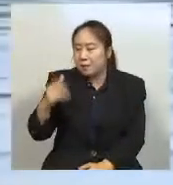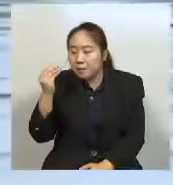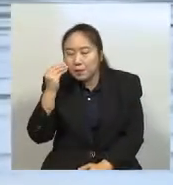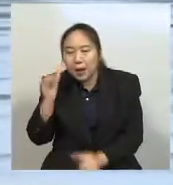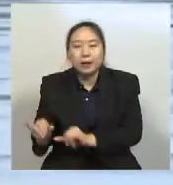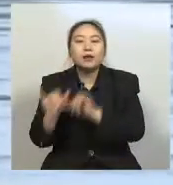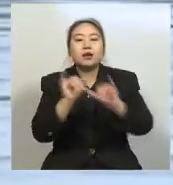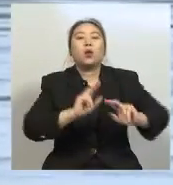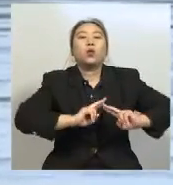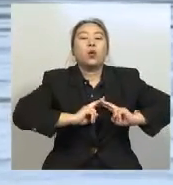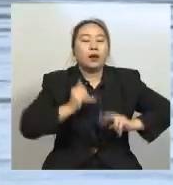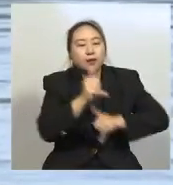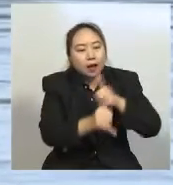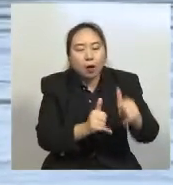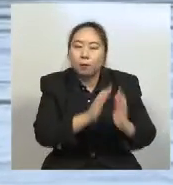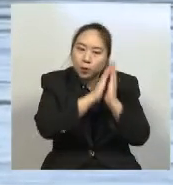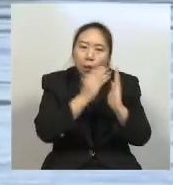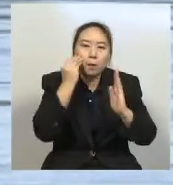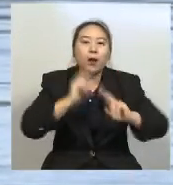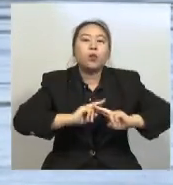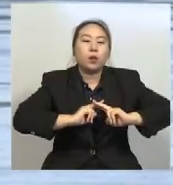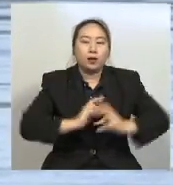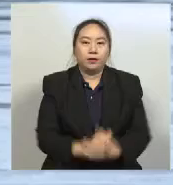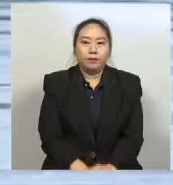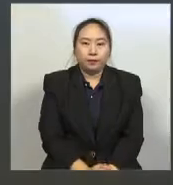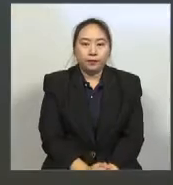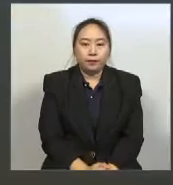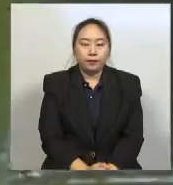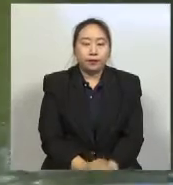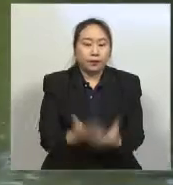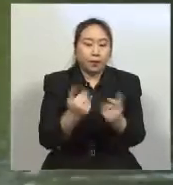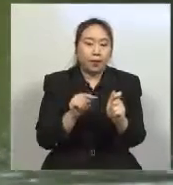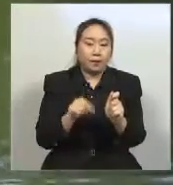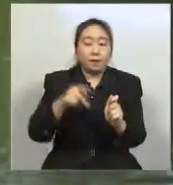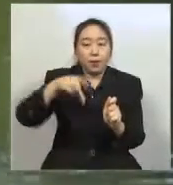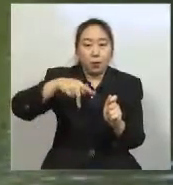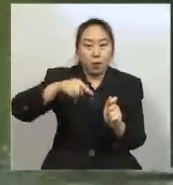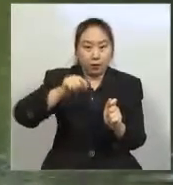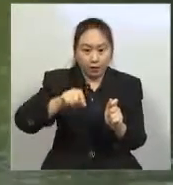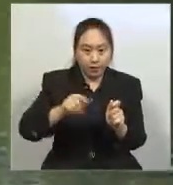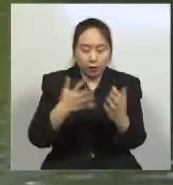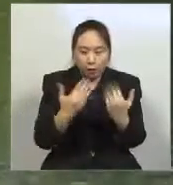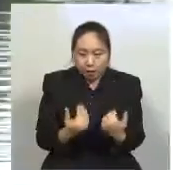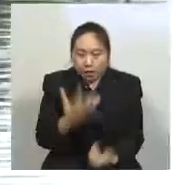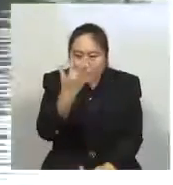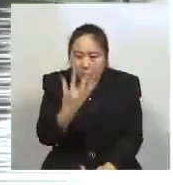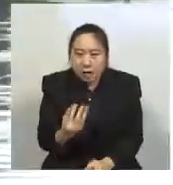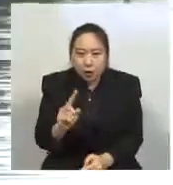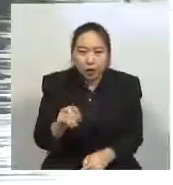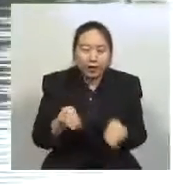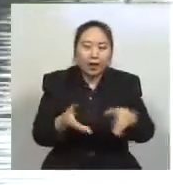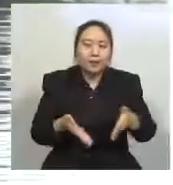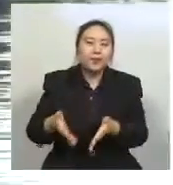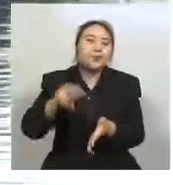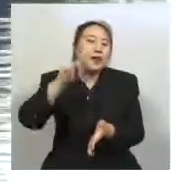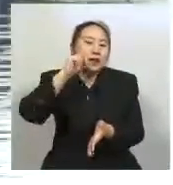กลับไปยังบ้านพักอาศัยของตัวเองแล้วนะคะ สำหรับพื้นที่ในอำเภอพิบูลมังสาหารที่เหลืออยู่ส่วนใหญ่อยู่ริมแม่น้